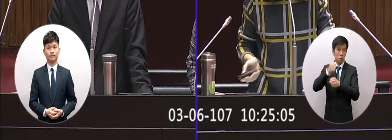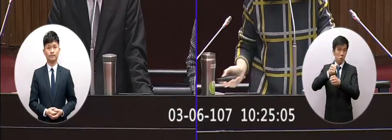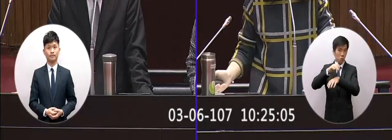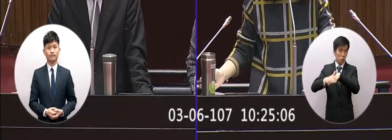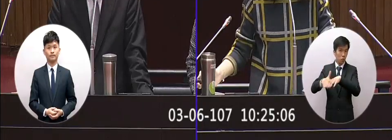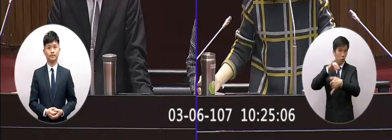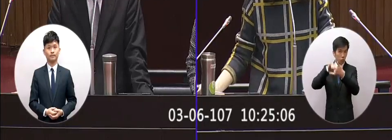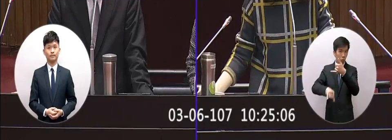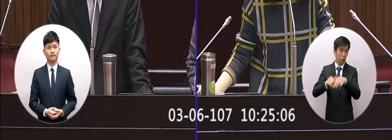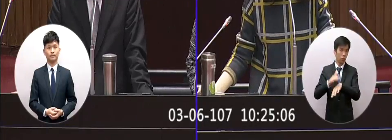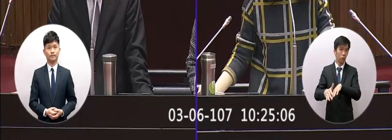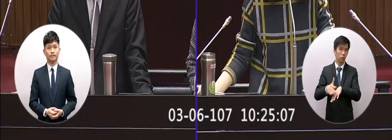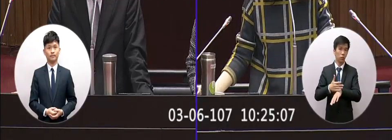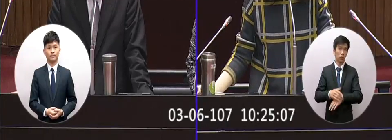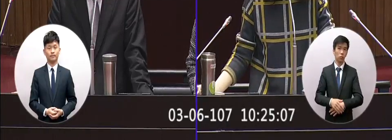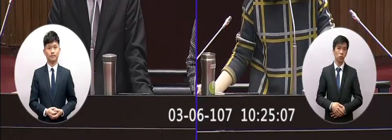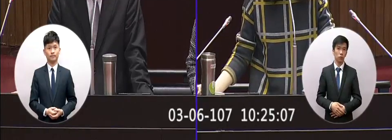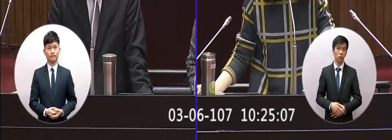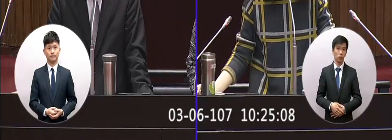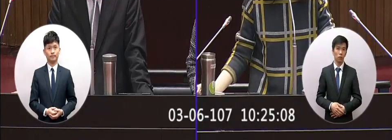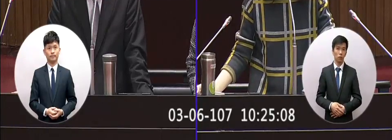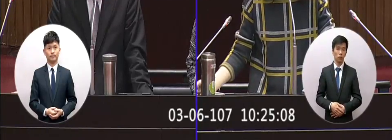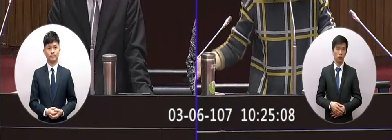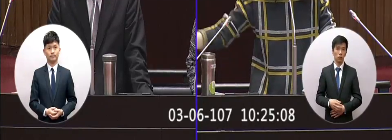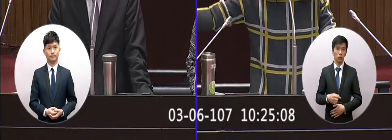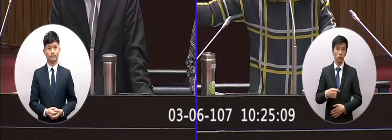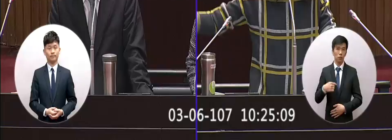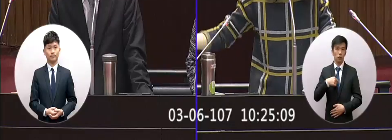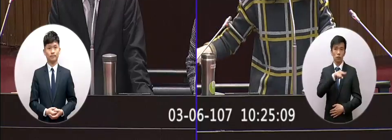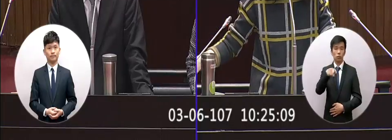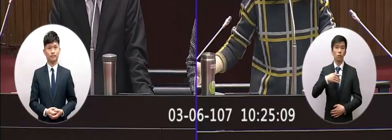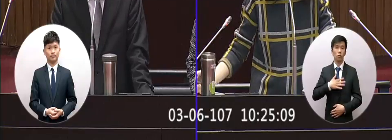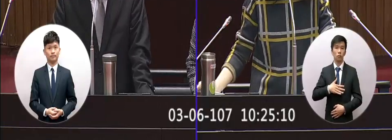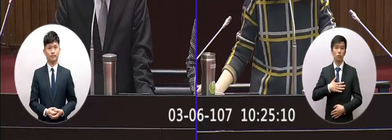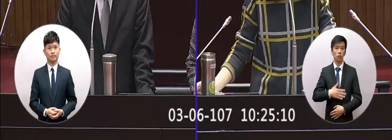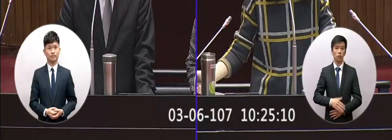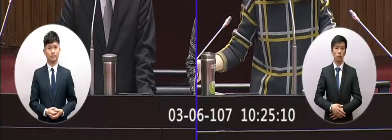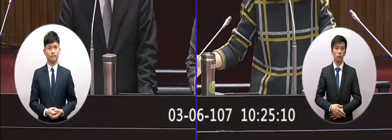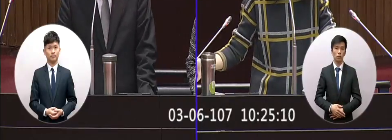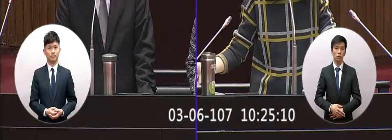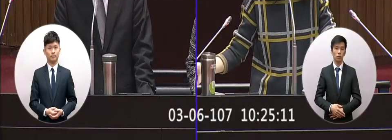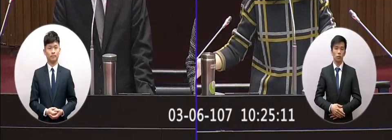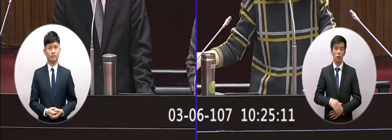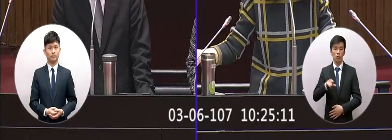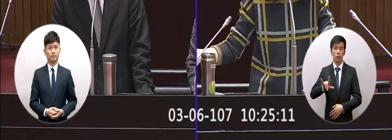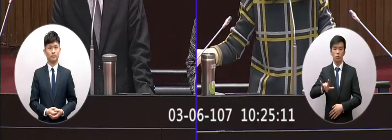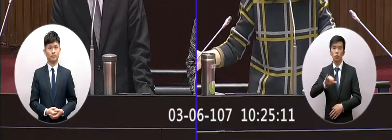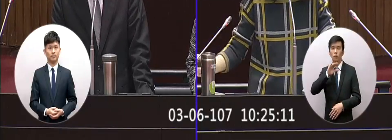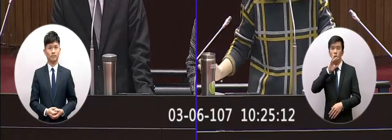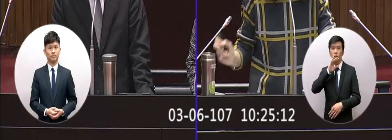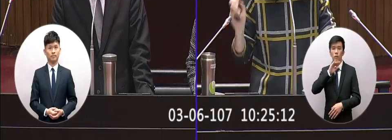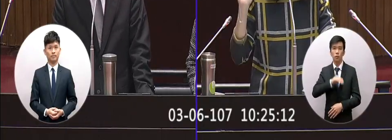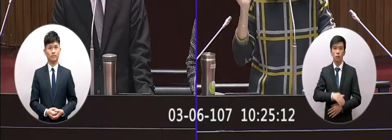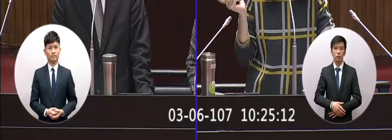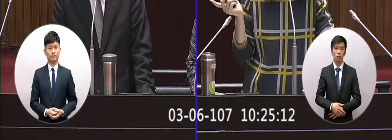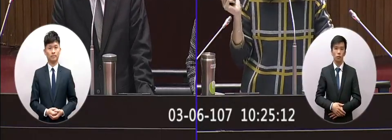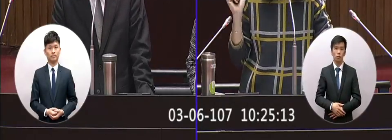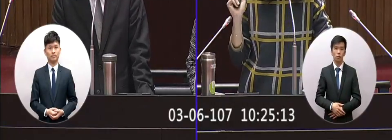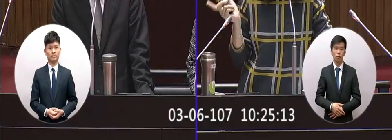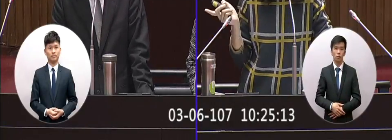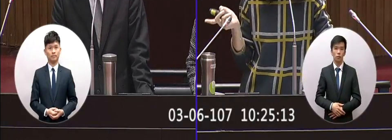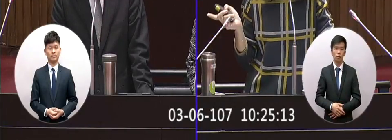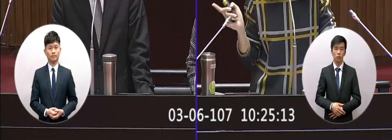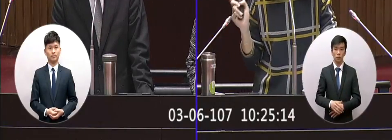要说哈？因为我们知道说，哦，我想好，这个我先不要看哈。我们知